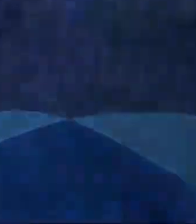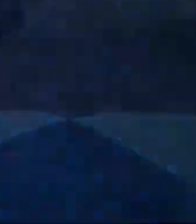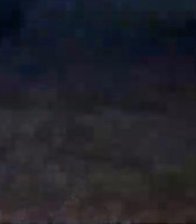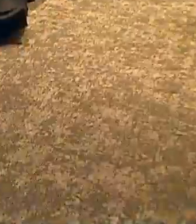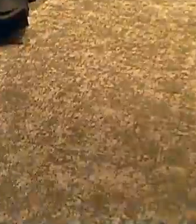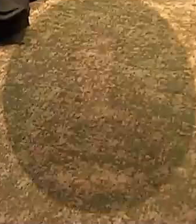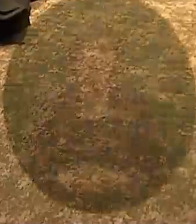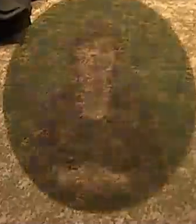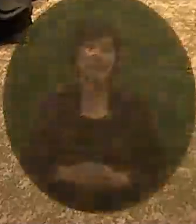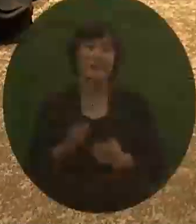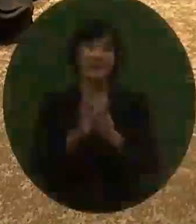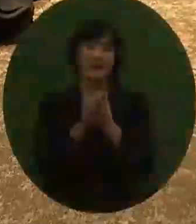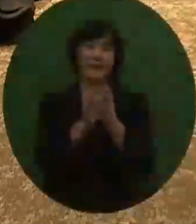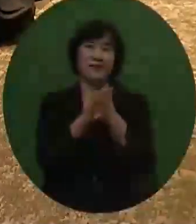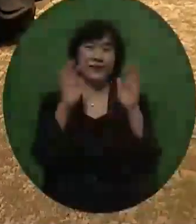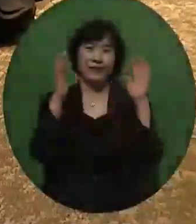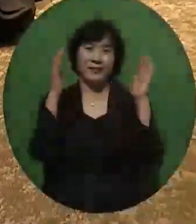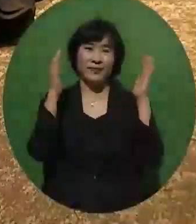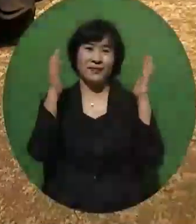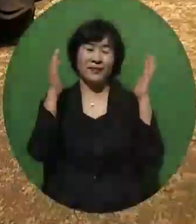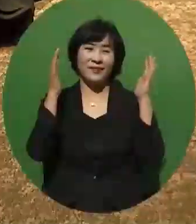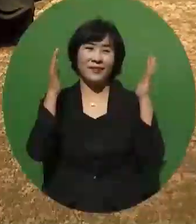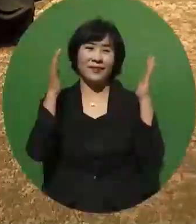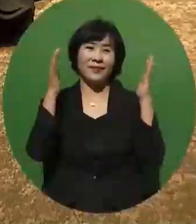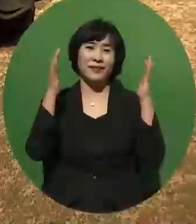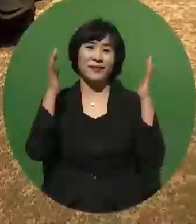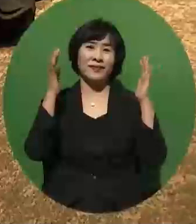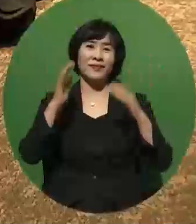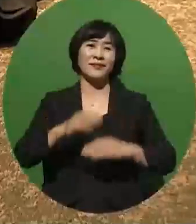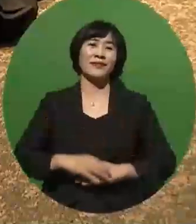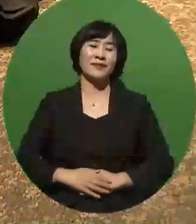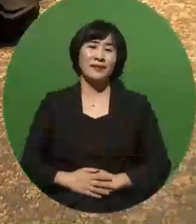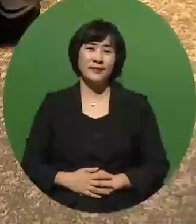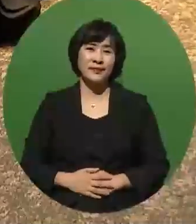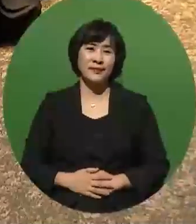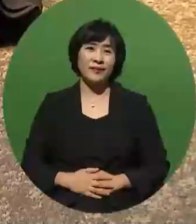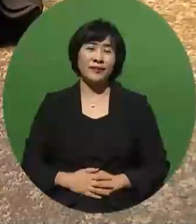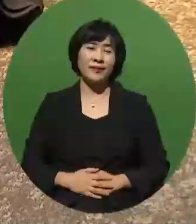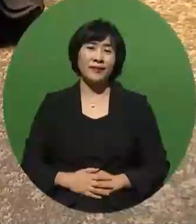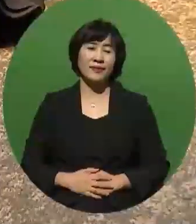네, 여러분 박수 부탁드리겠습니다. Big applause, please.